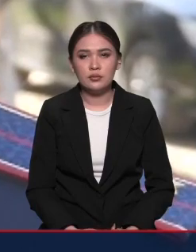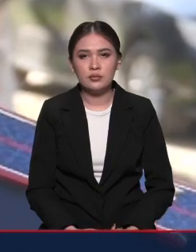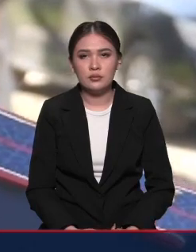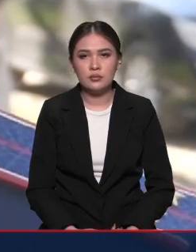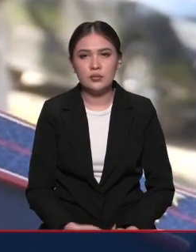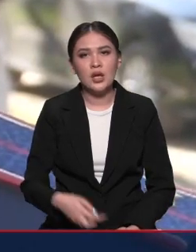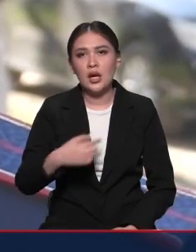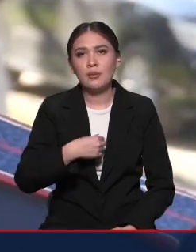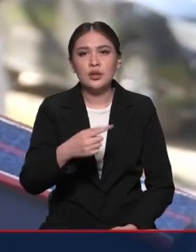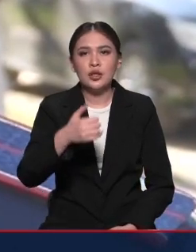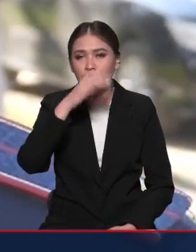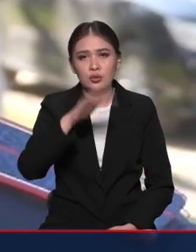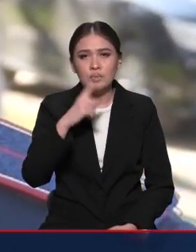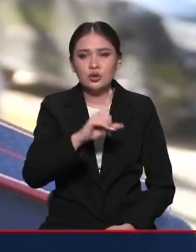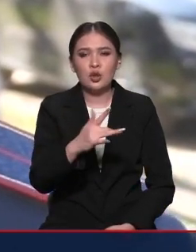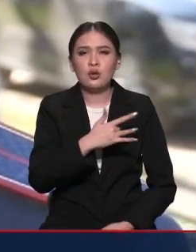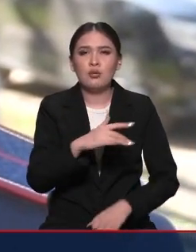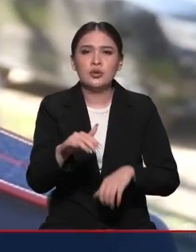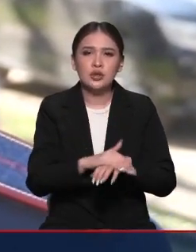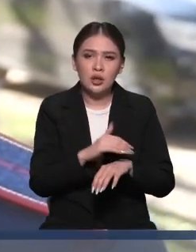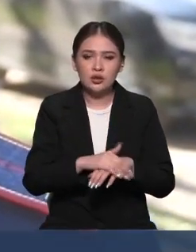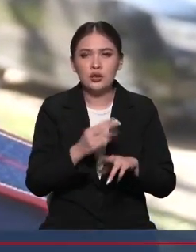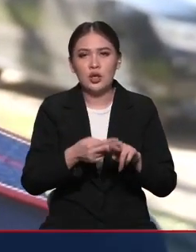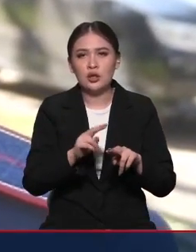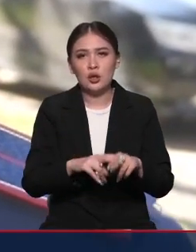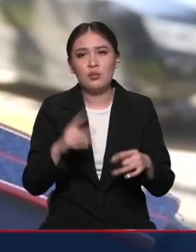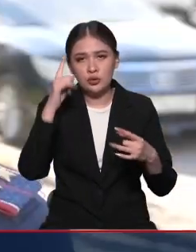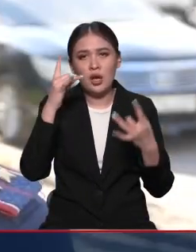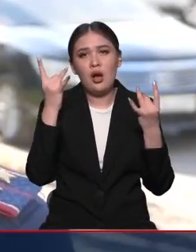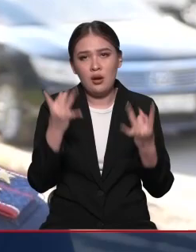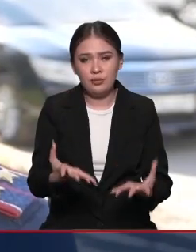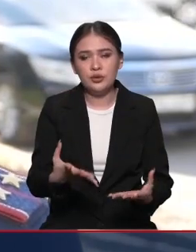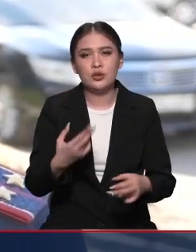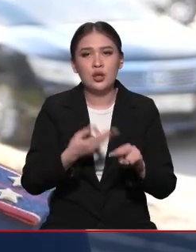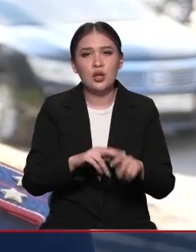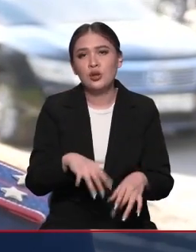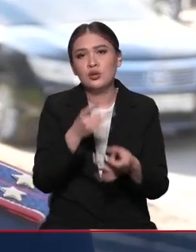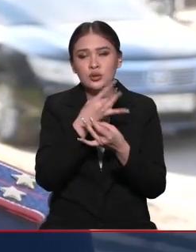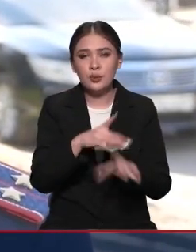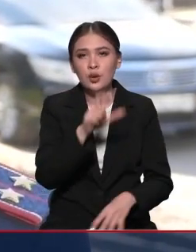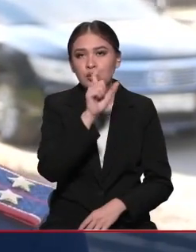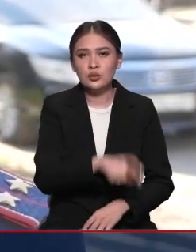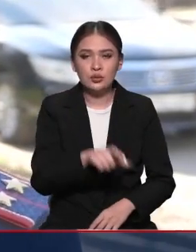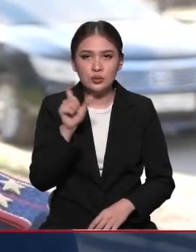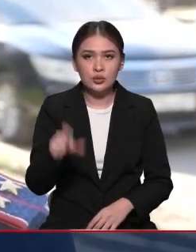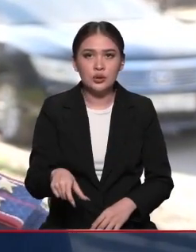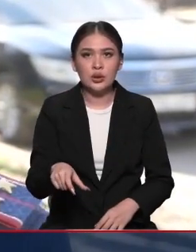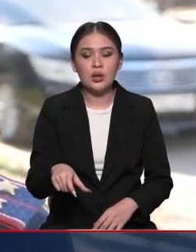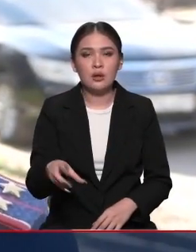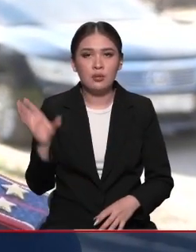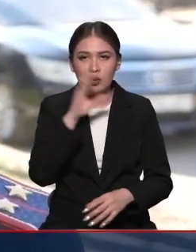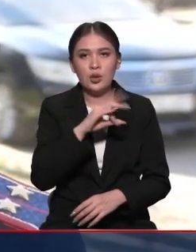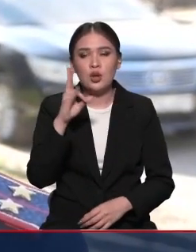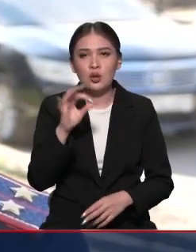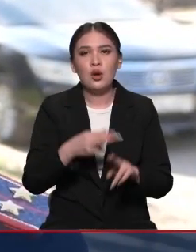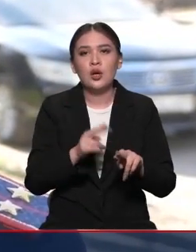Не назвал бы добрым сердцем и добрым поступком. Я считаю, что это вполне обычный простой поступок. Какого бы чрезвычайного, не чрезвычайного положения не было